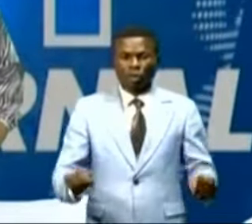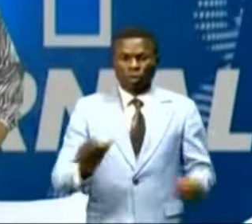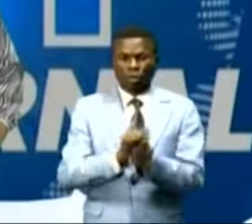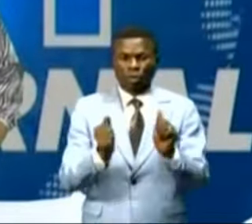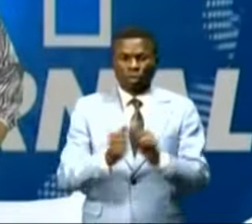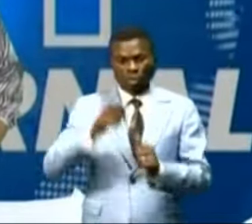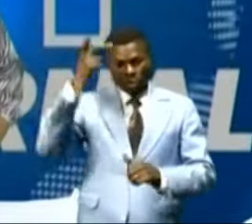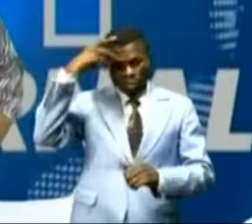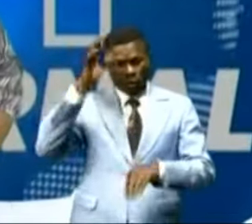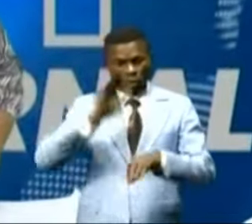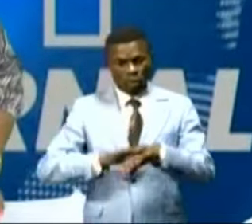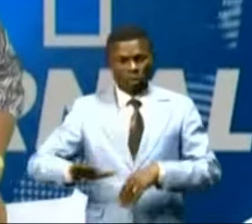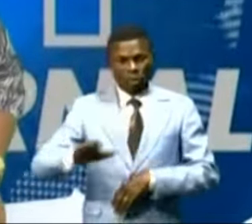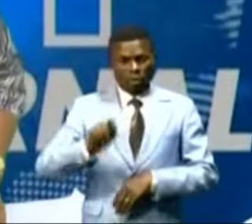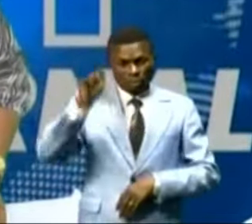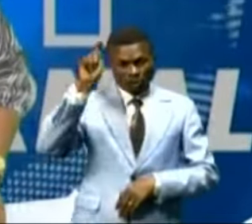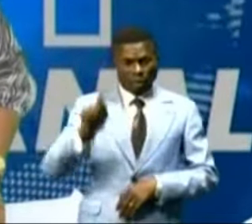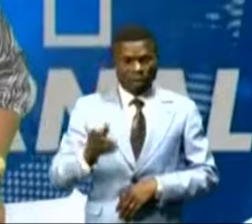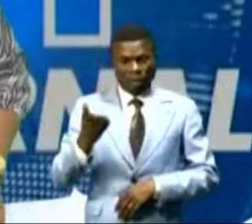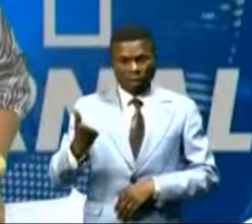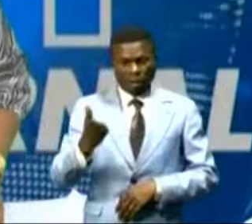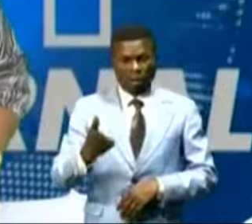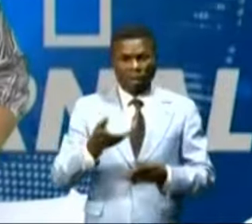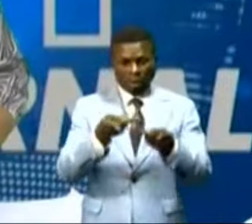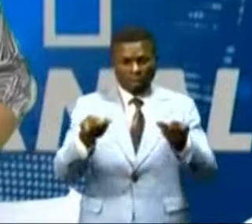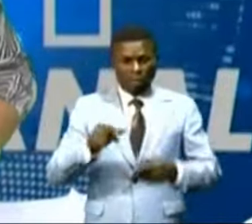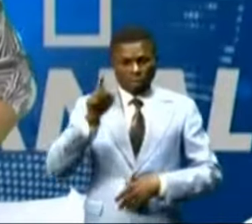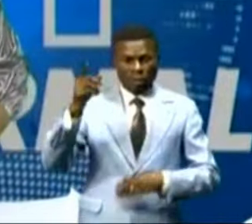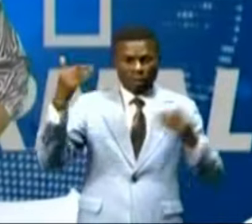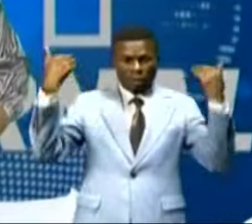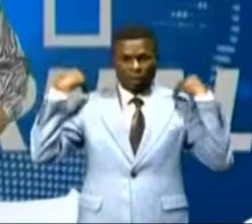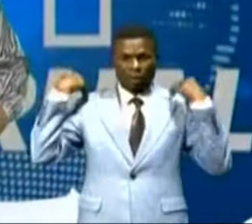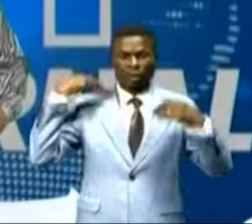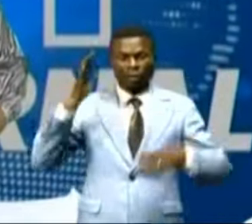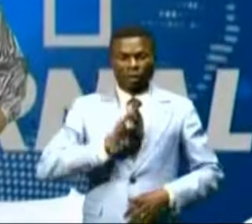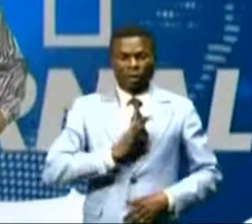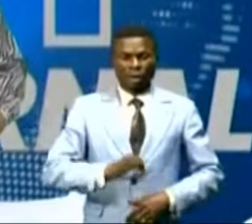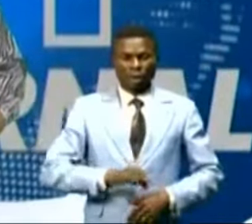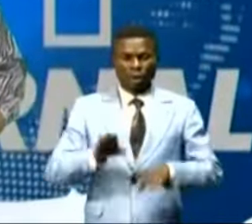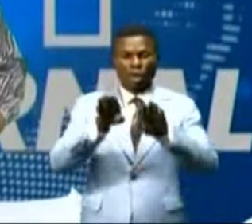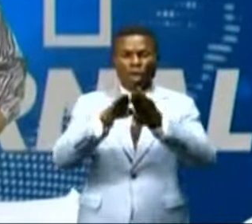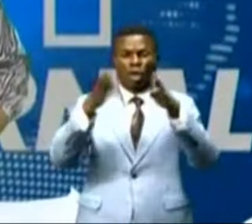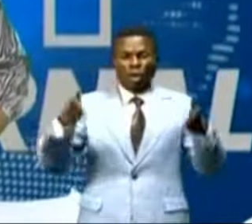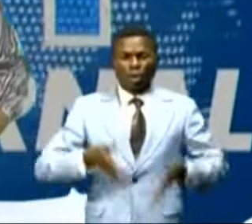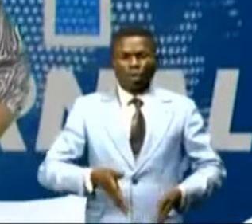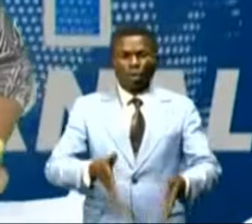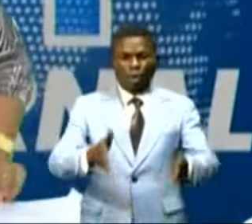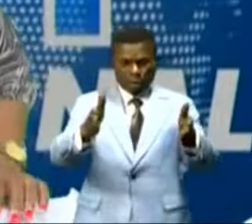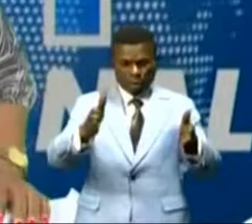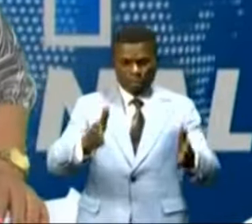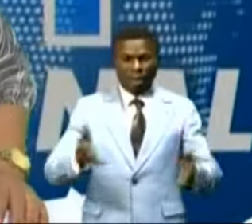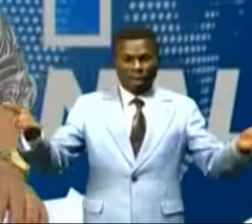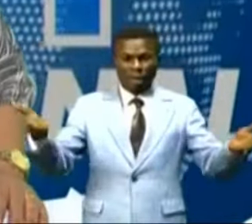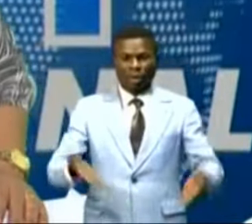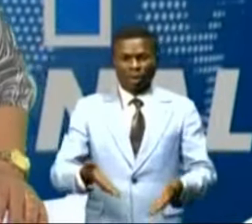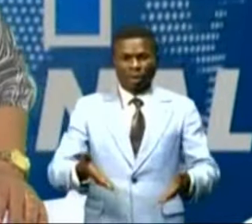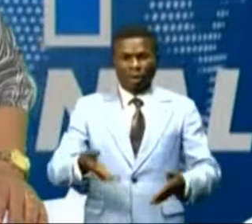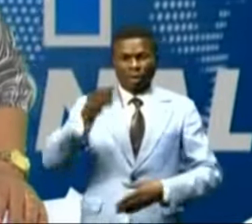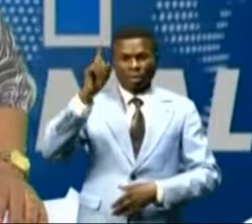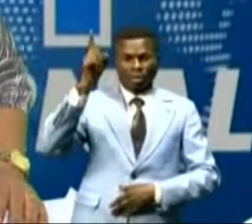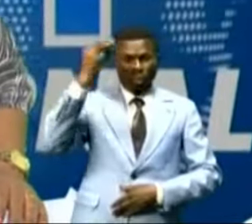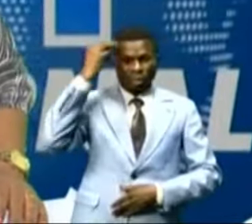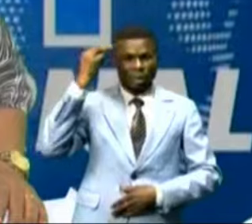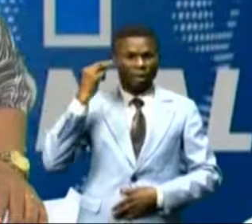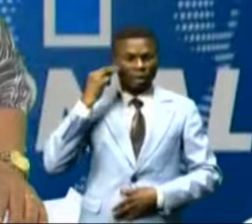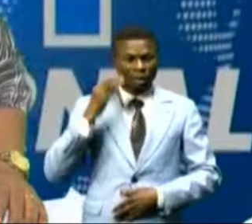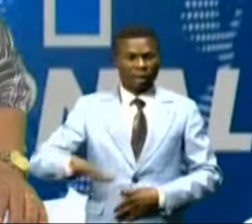crise politique au Tchad. Sur place, le chef de l'État a inauguré cette avenue. C'était en présence du premier